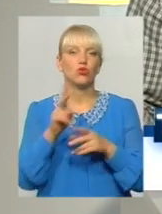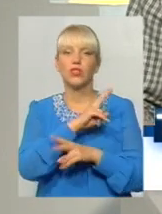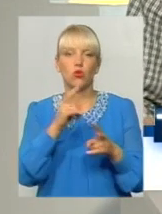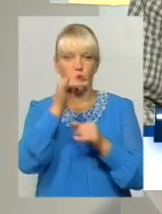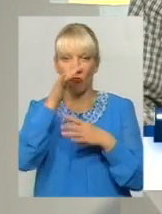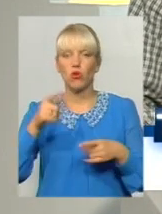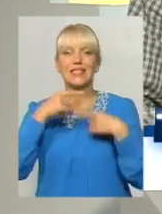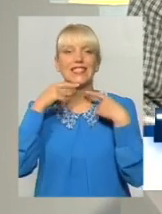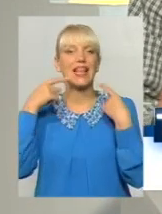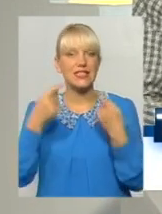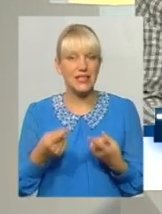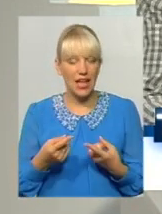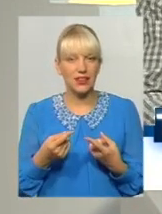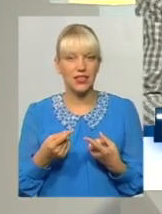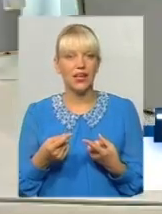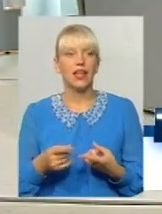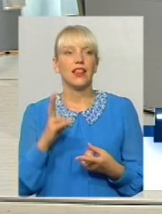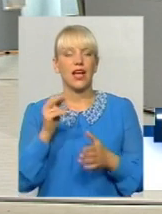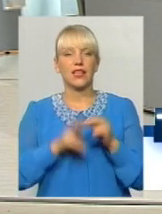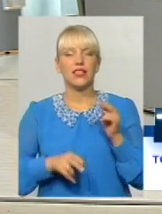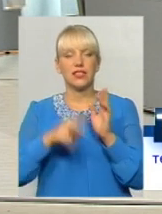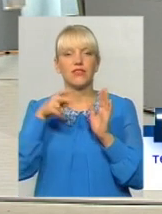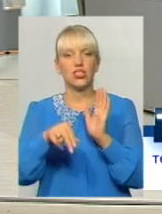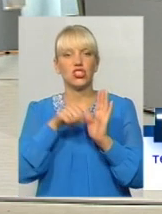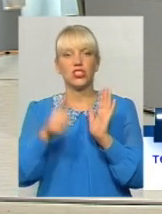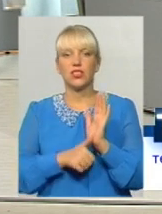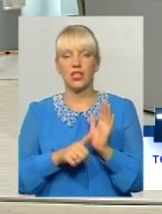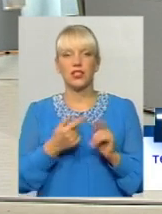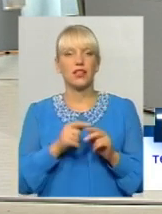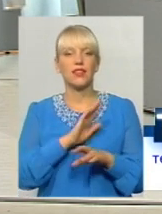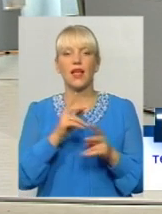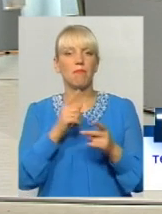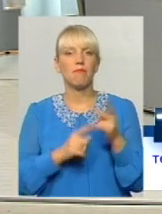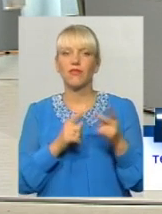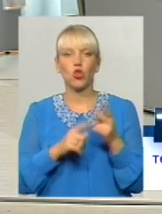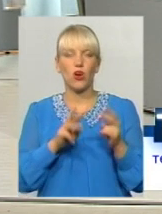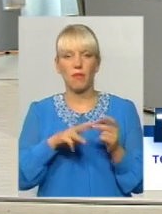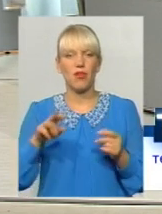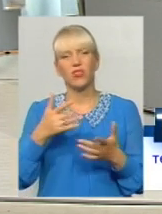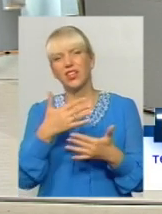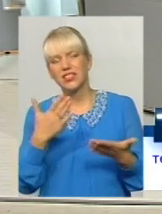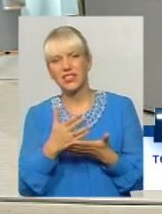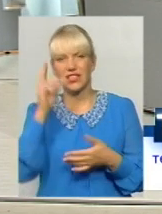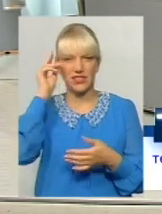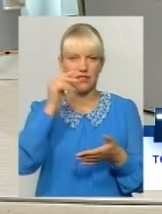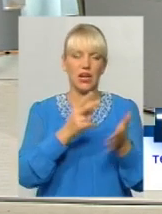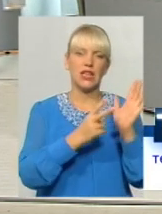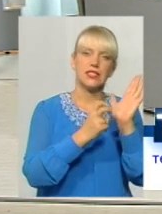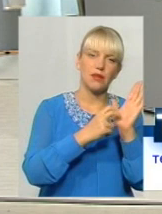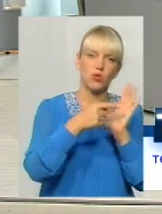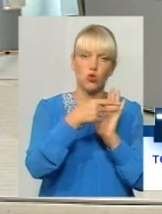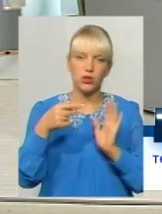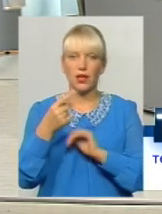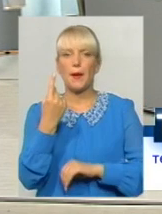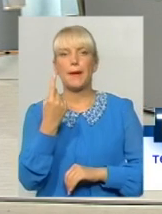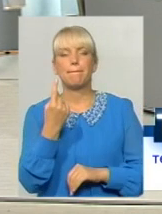сказати. Ось, на кінець 2016 року взагалі навіть не півтора, ну це так, от різні є. Є цифри від 700 до